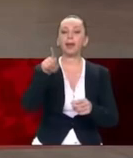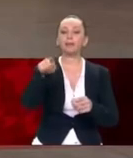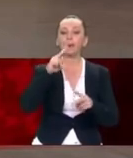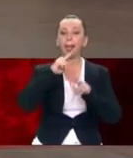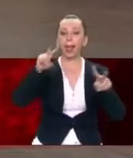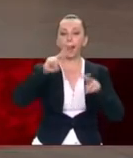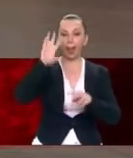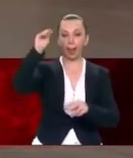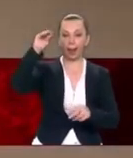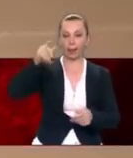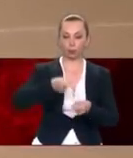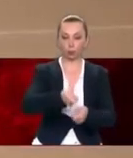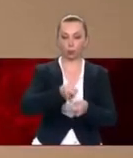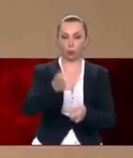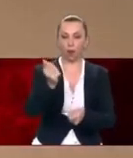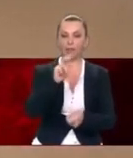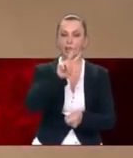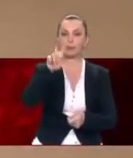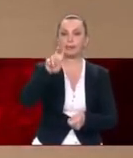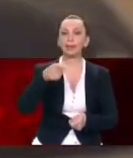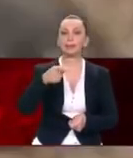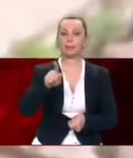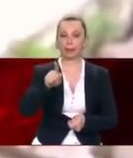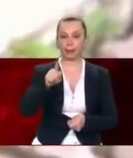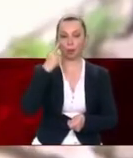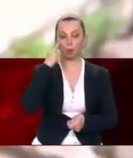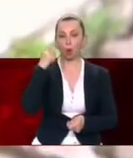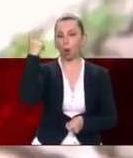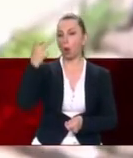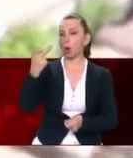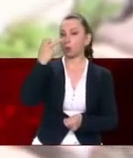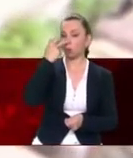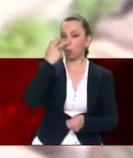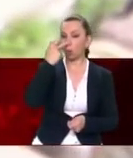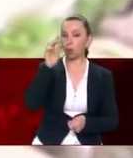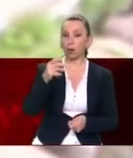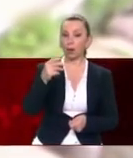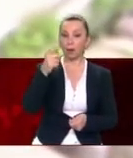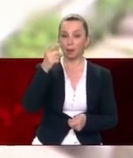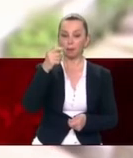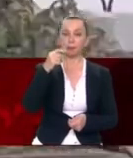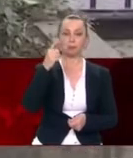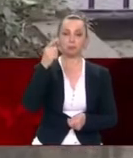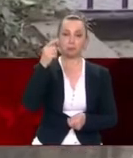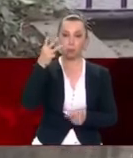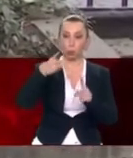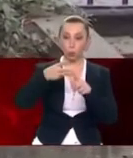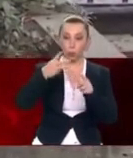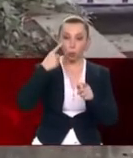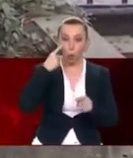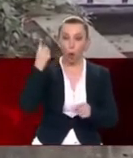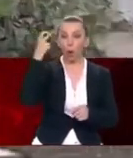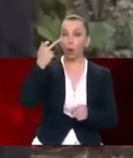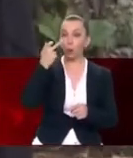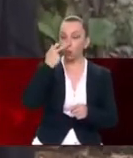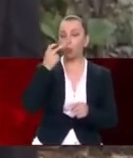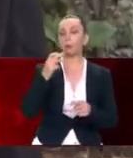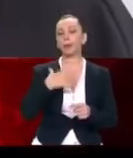Tam 28 bin lira dolandırıldı. Üçüncü kez dolandırılmaktan da kıl payı kurtuldu. 28 bin lira kaybım